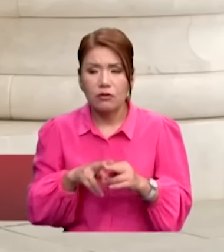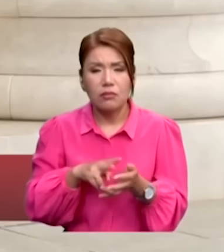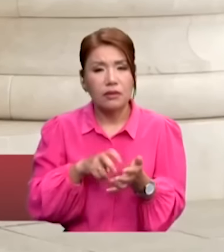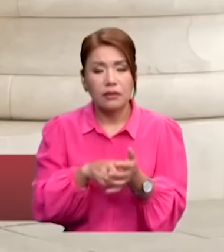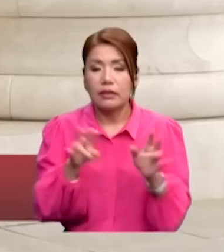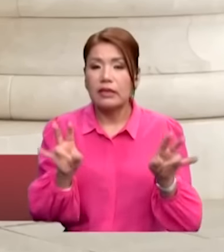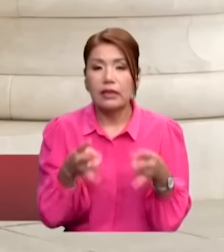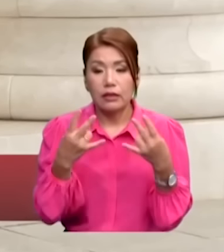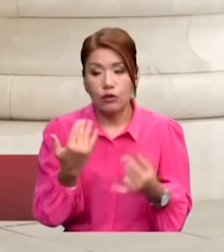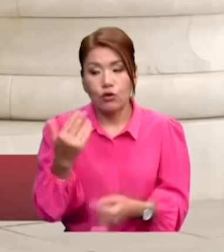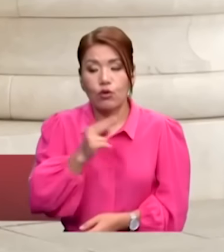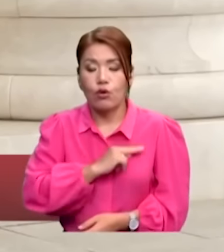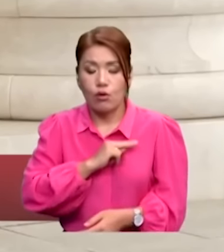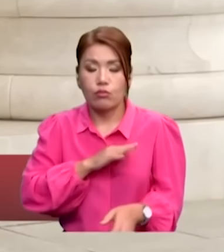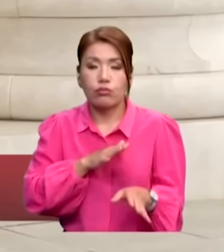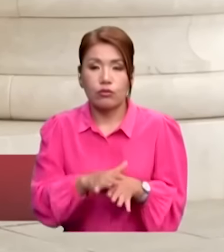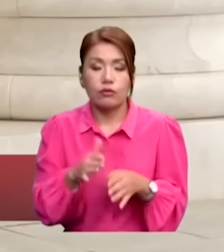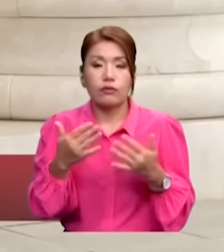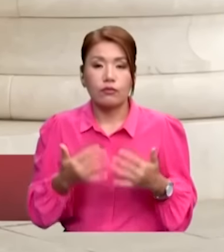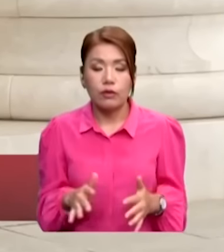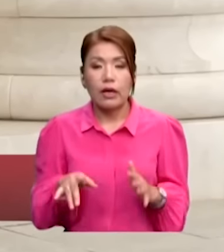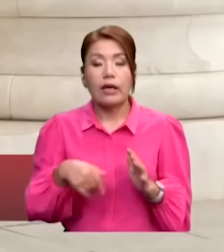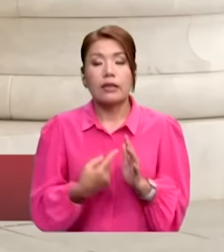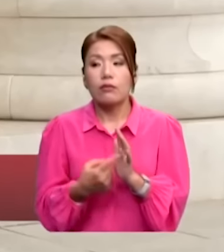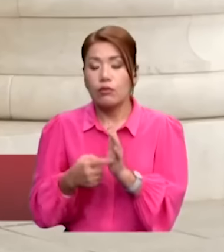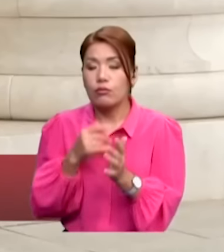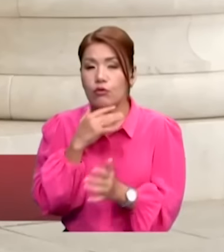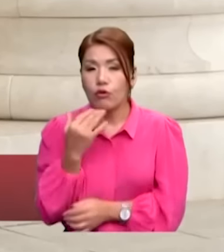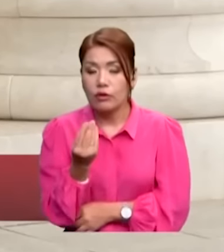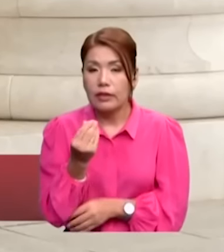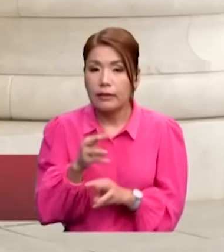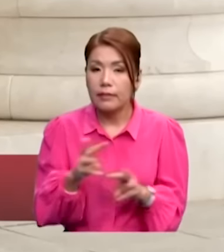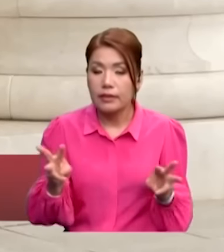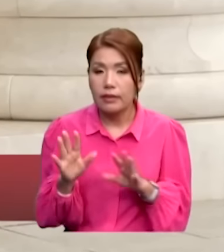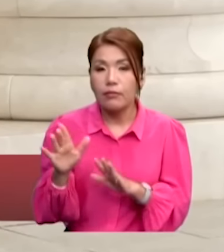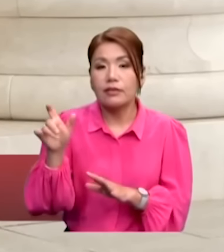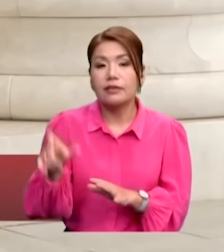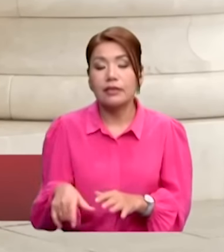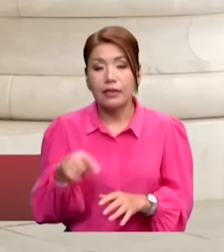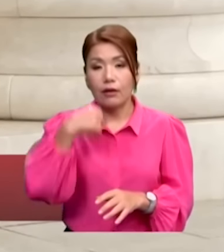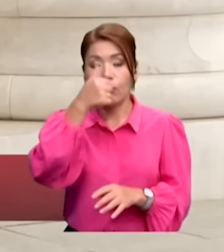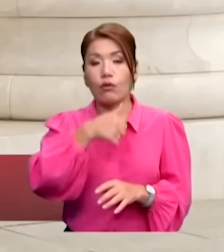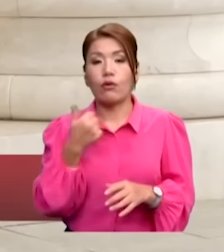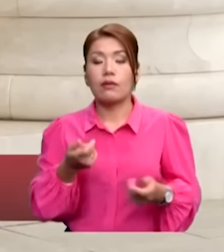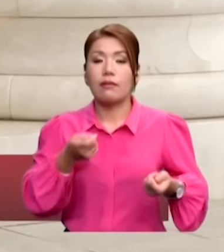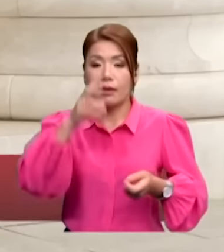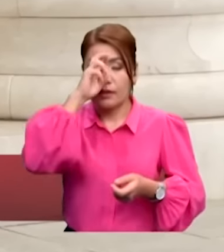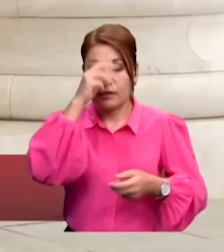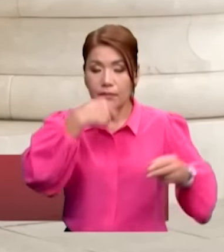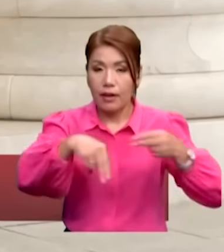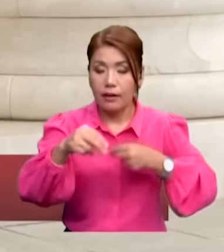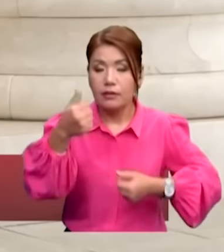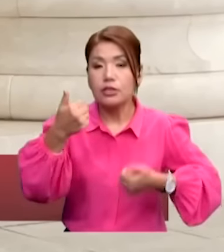бұл олардың жұмысы деп бірақ қайырды. Ал сауалдың астында қалған қаржы министрінің орынбасары биыл мемлекеттік сатып алуға